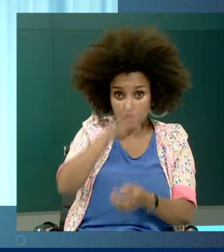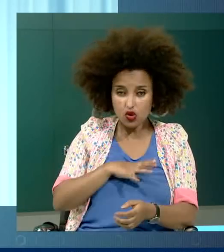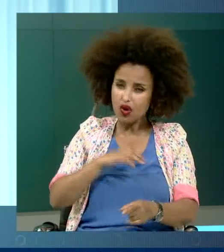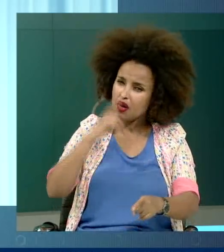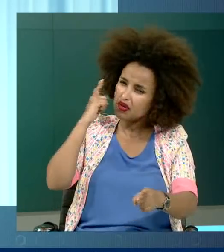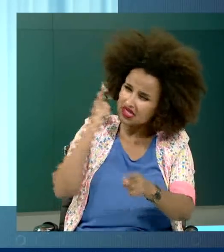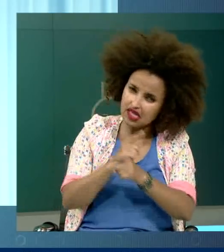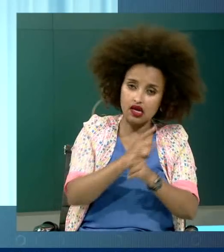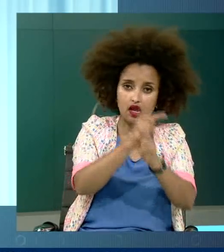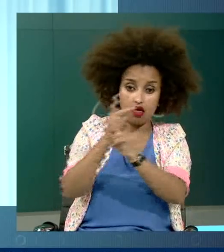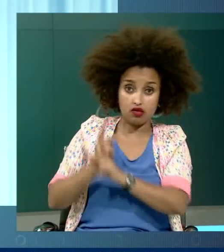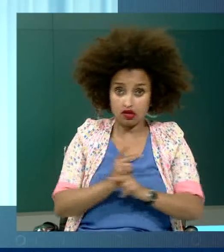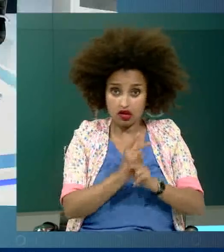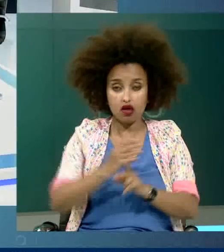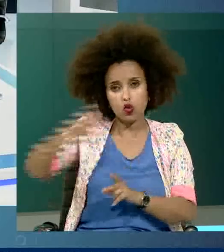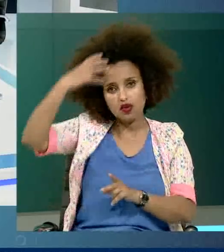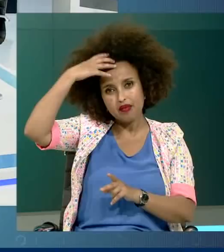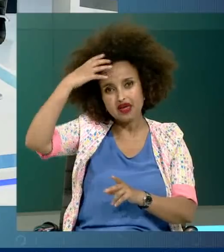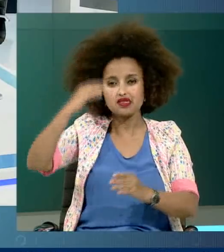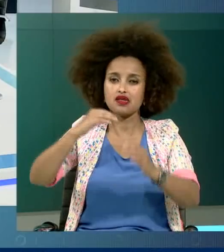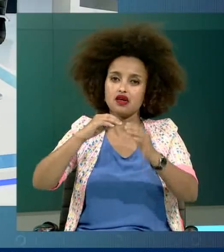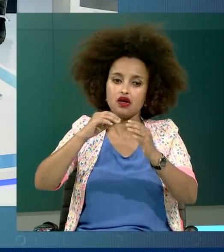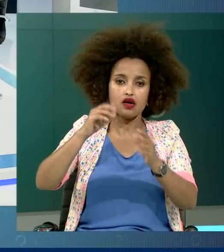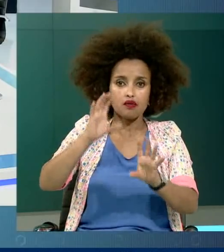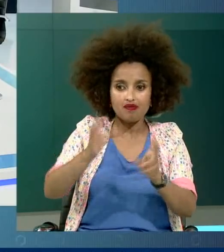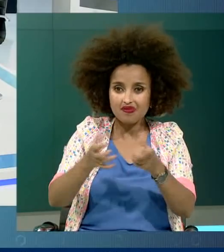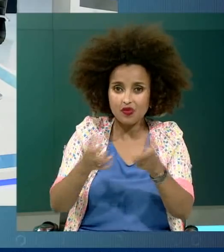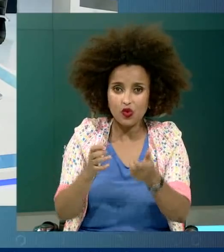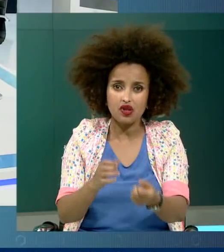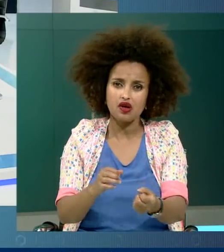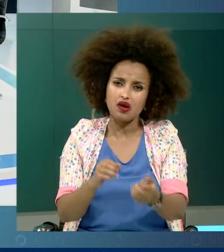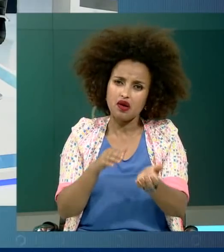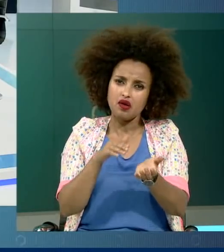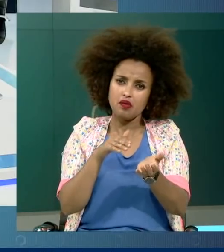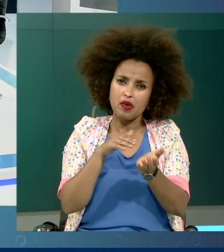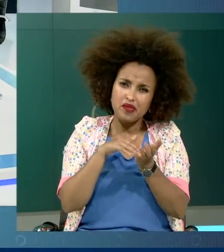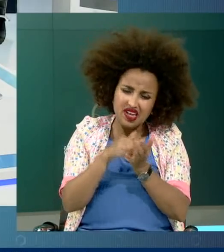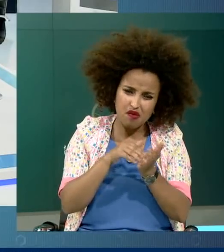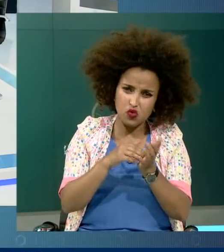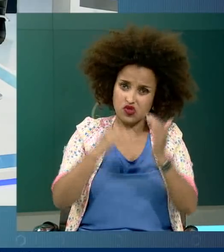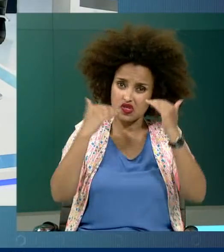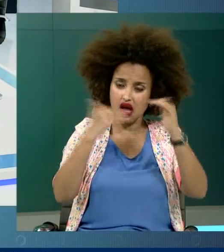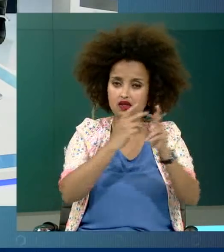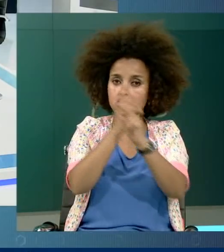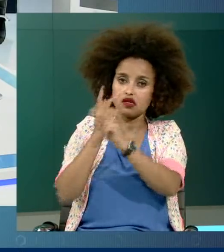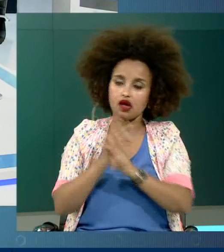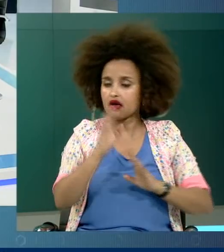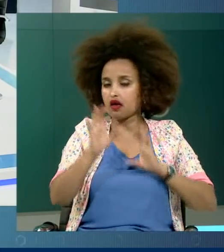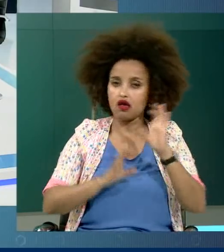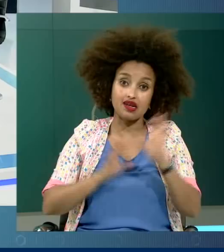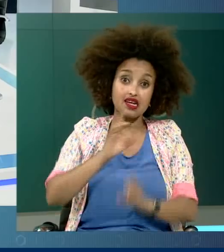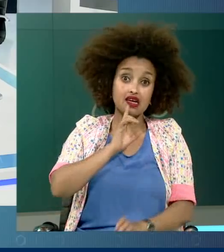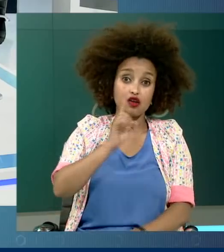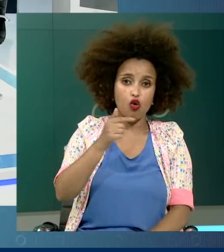የሚገባውን ያህል ጥንቃቄ ወይም ደግሞ መንግስት እየለፉ ያሉ መገናኛ ብዙሃን እየለፉ ያሉት ባለሙያዎች እየለፉት ያሉትን ያህል ግን ጥንቃቄ እያደረግን ነው